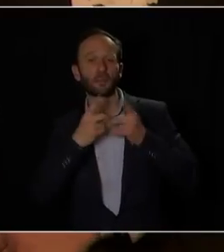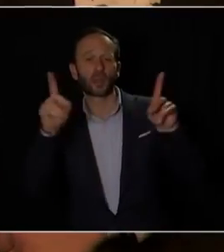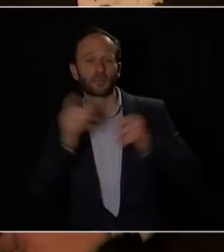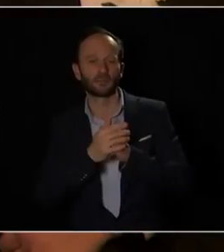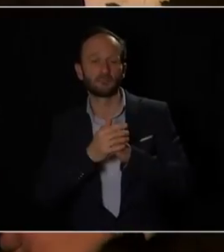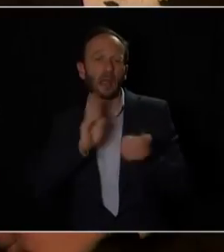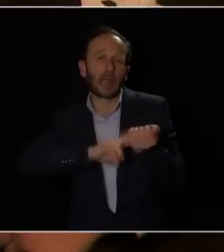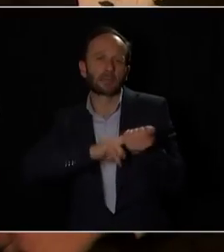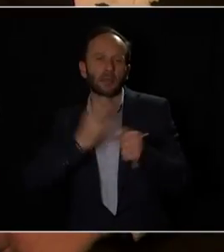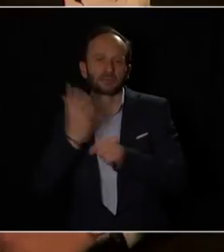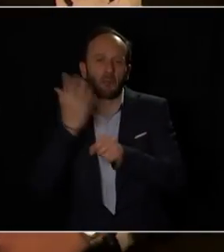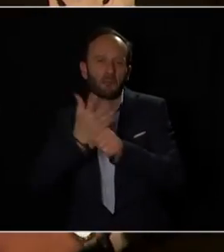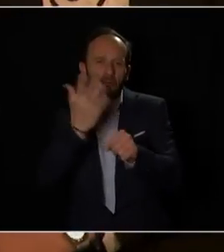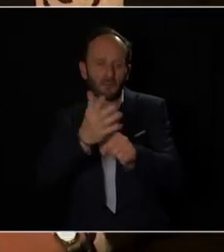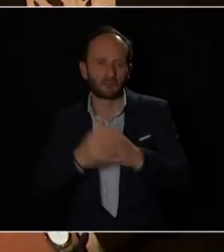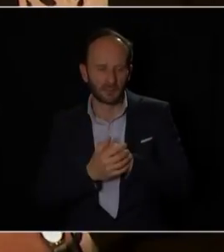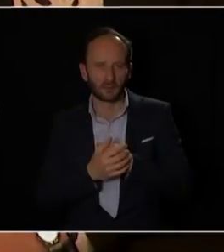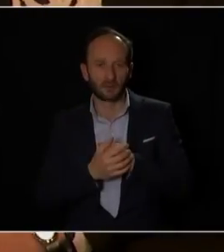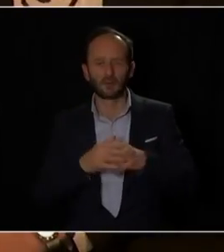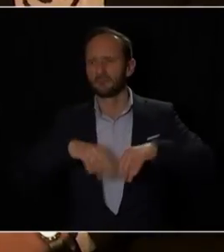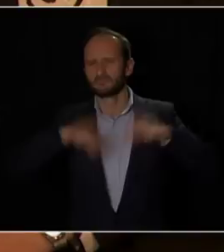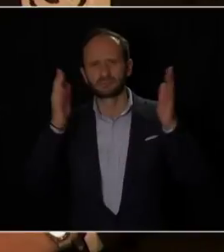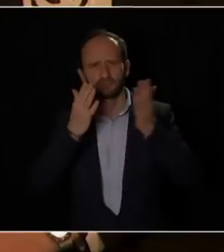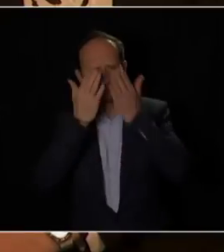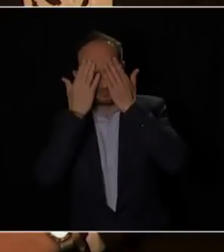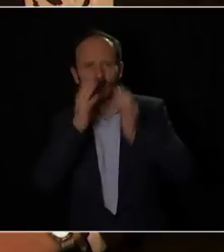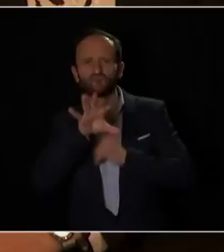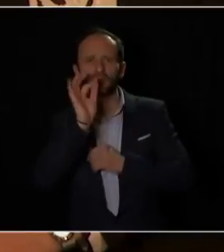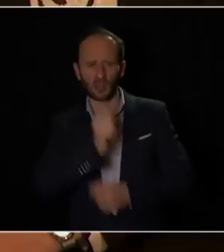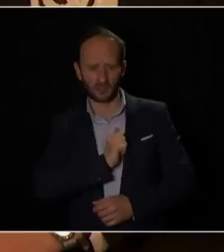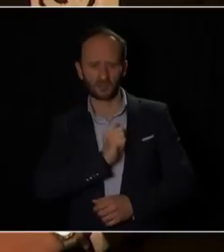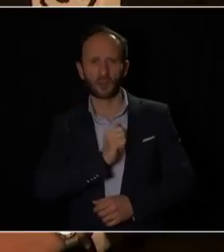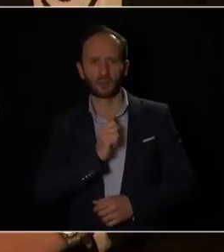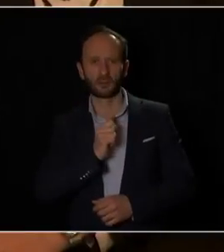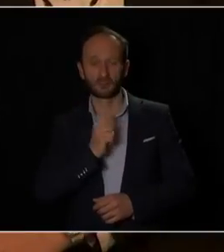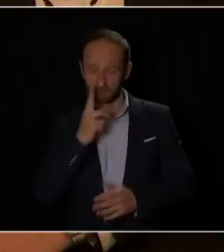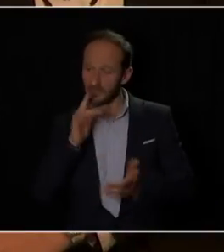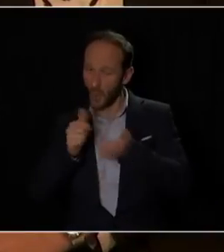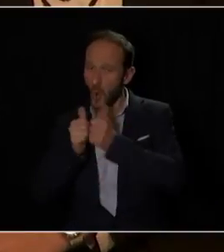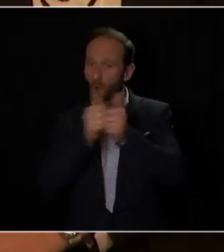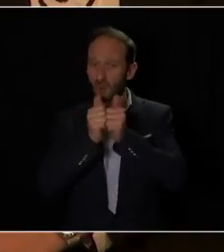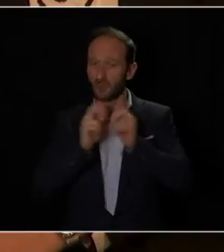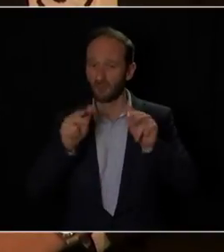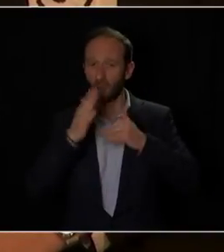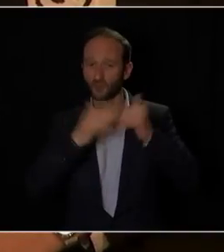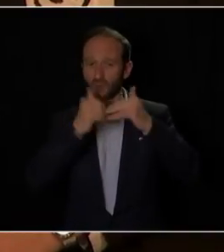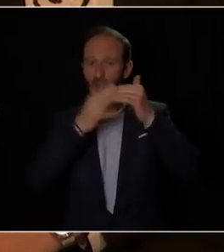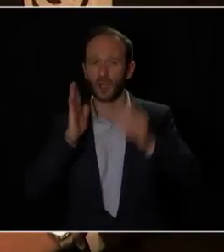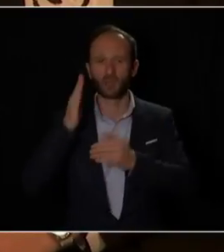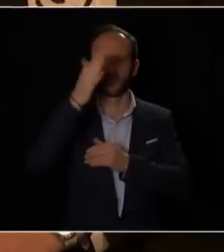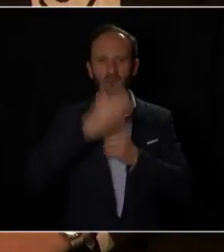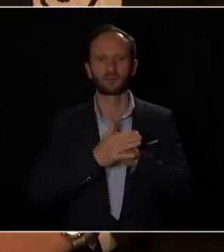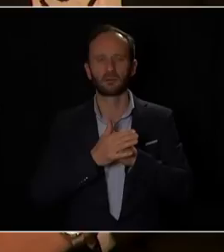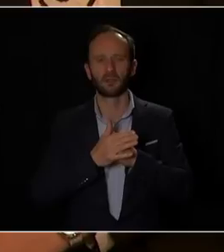pays. Quels que soient les choix individuels, c'est ensemble que nous construirons l'avenir. Sachons toujours